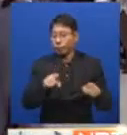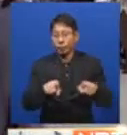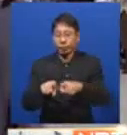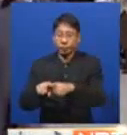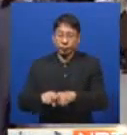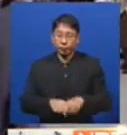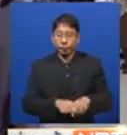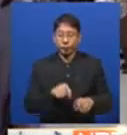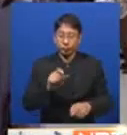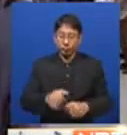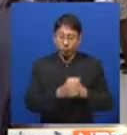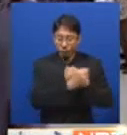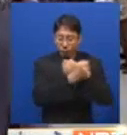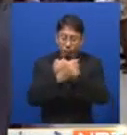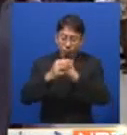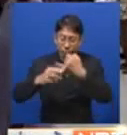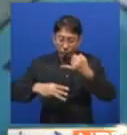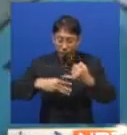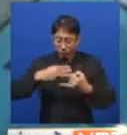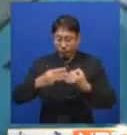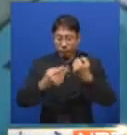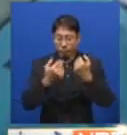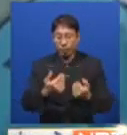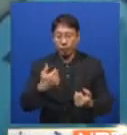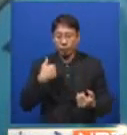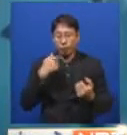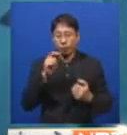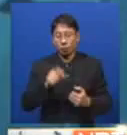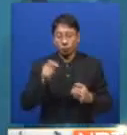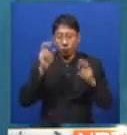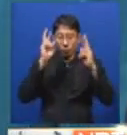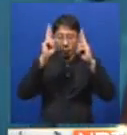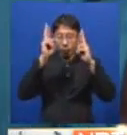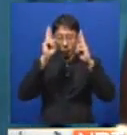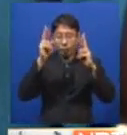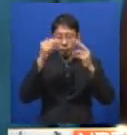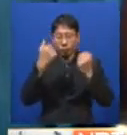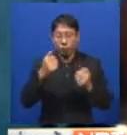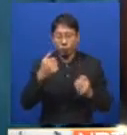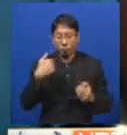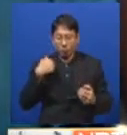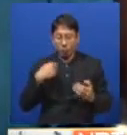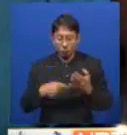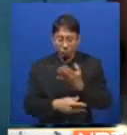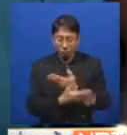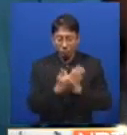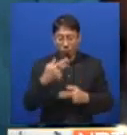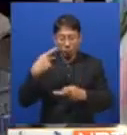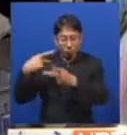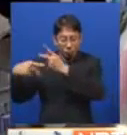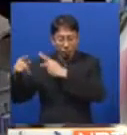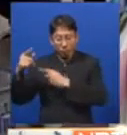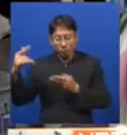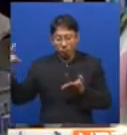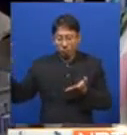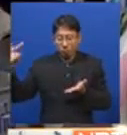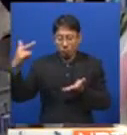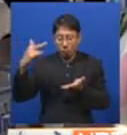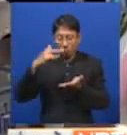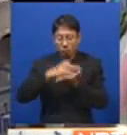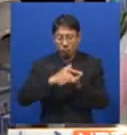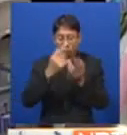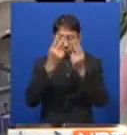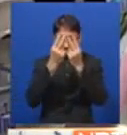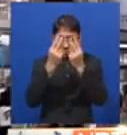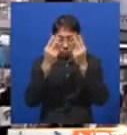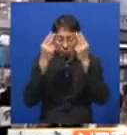ระวังการป้องกันโรคเมอร์สโควีคือการเฝ้าระวังผู้ป่วยโดยกลุ่มเสี่ยงผู้ที่มีประวัติการเดินทางกลับมาจากประเทศตะวันออกก